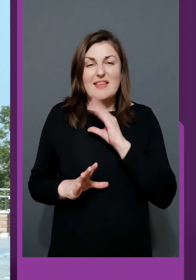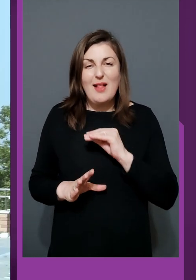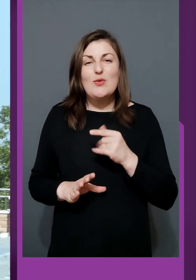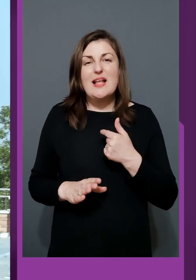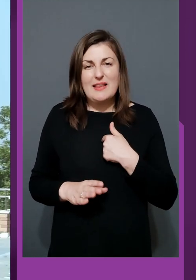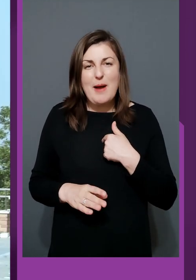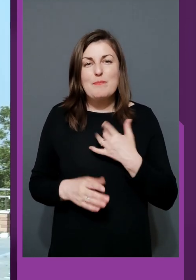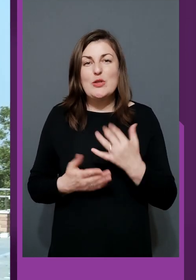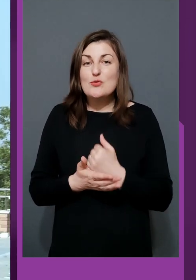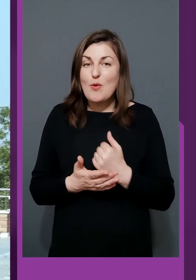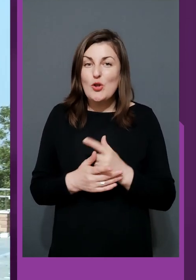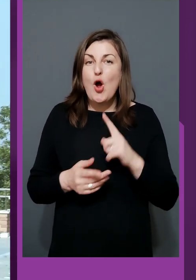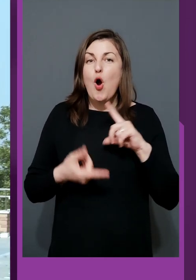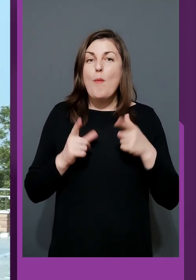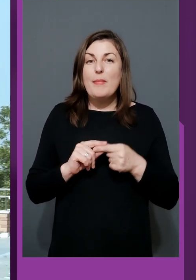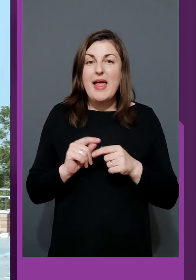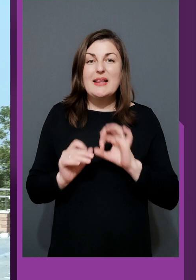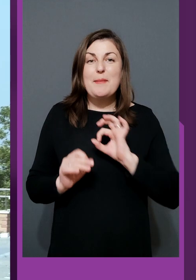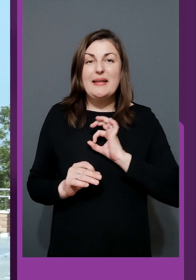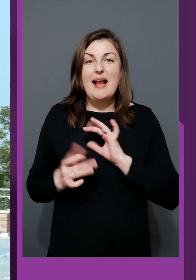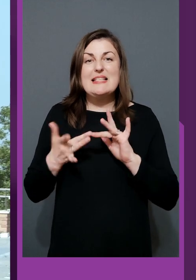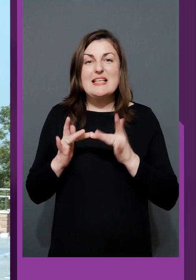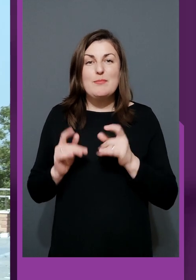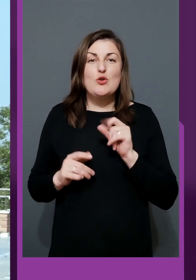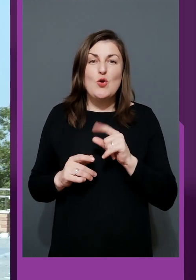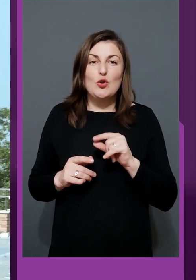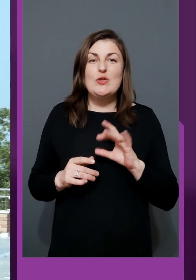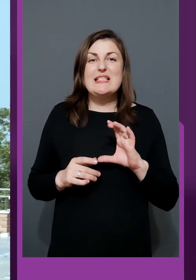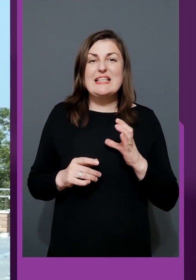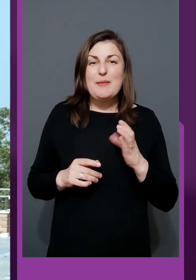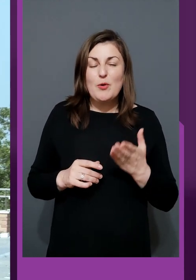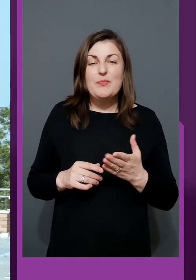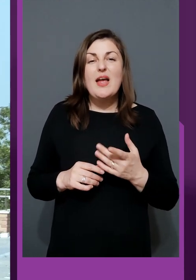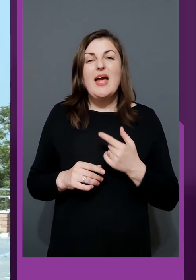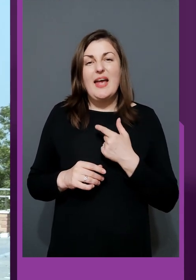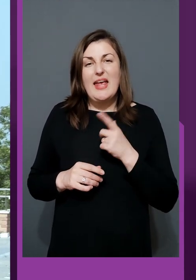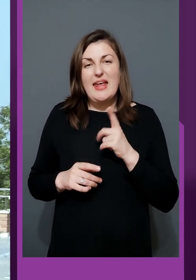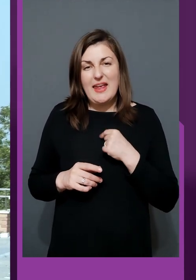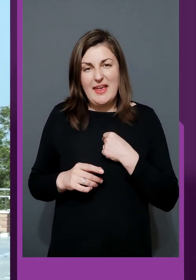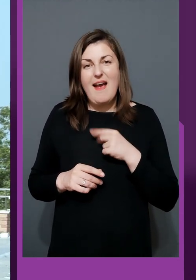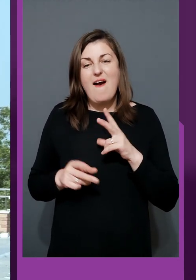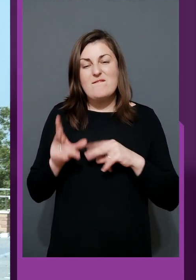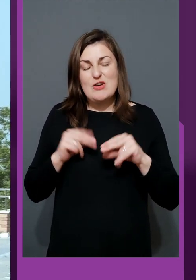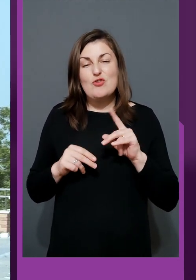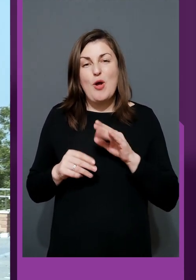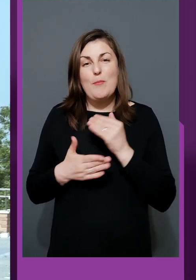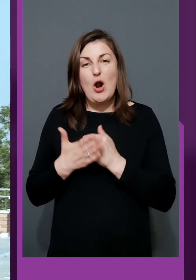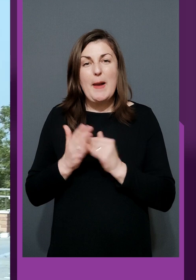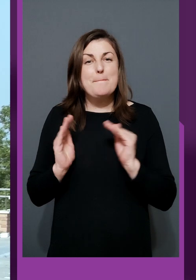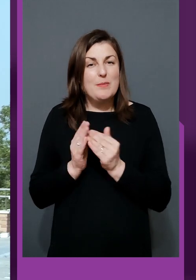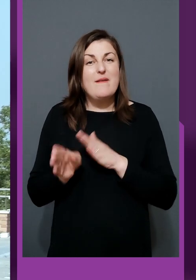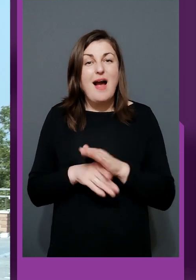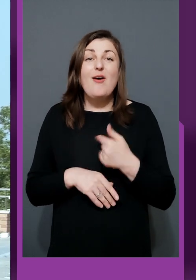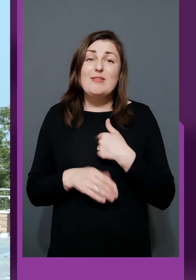здобути ну комплект медалів серебро золото срібло Я вважаю що програму мінімум виконали хотілось би